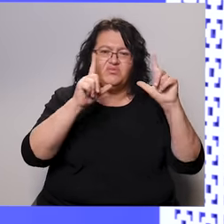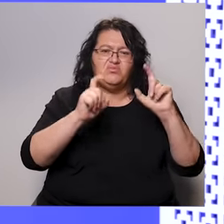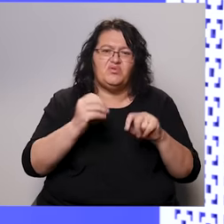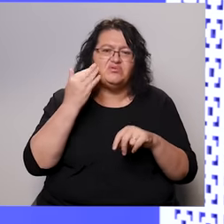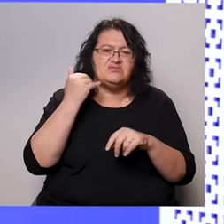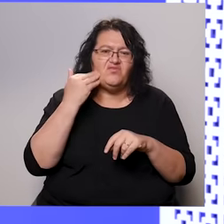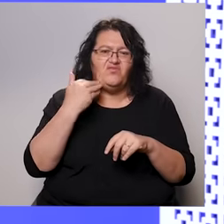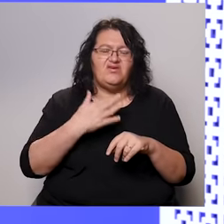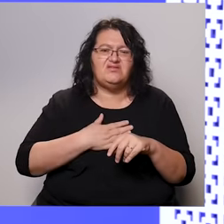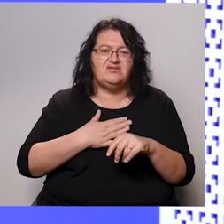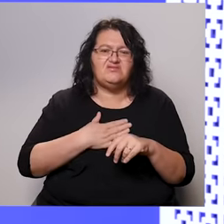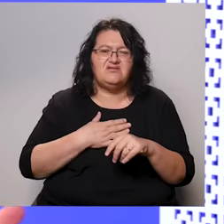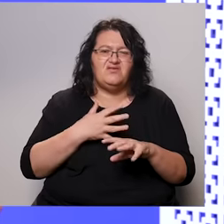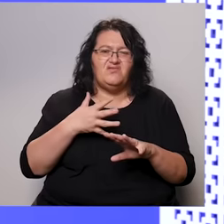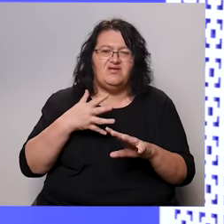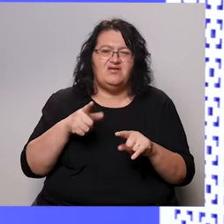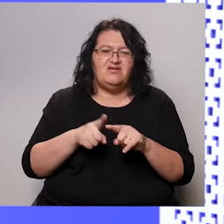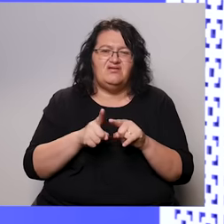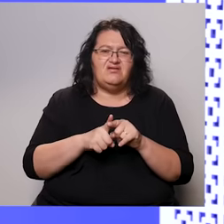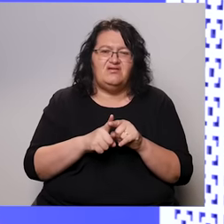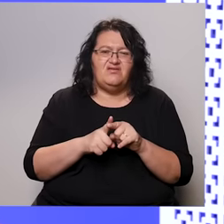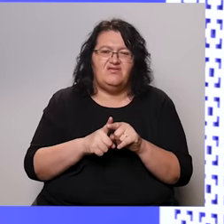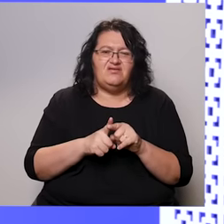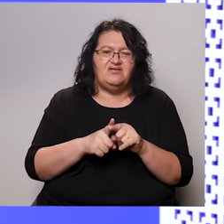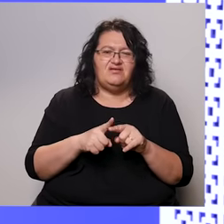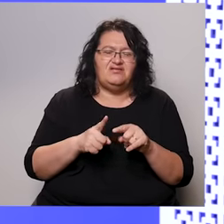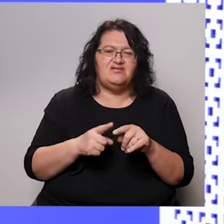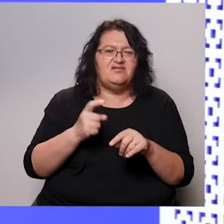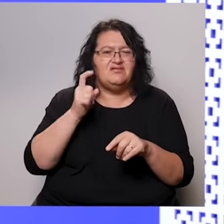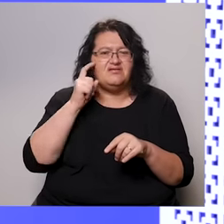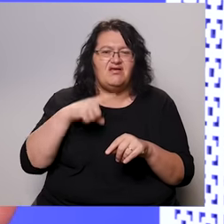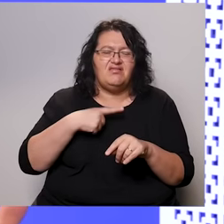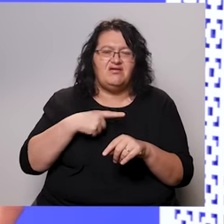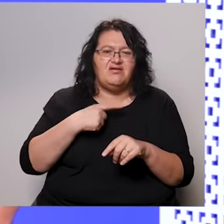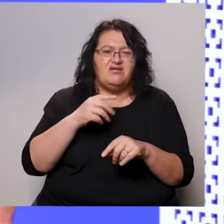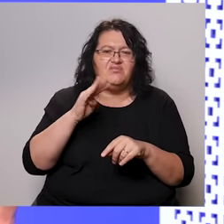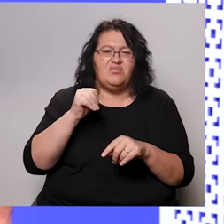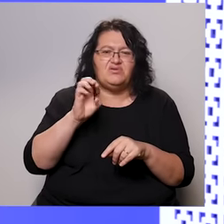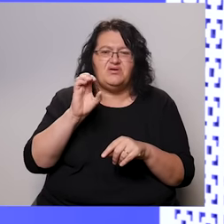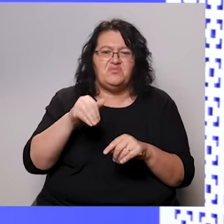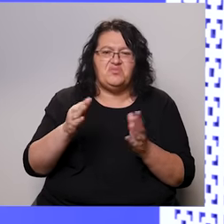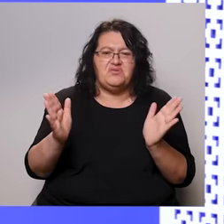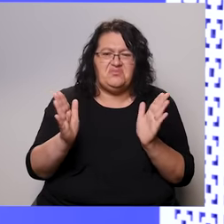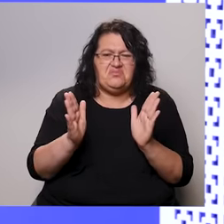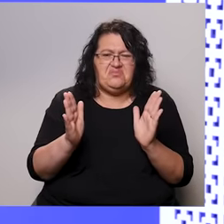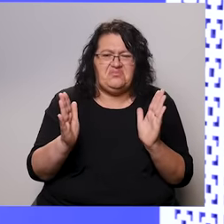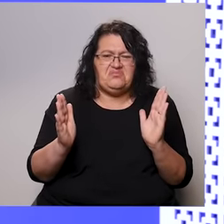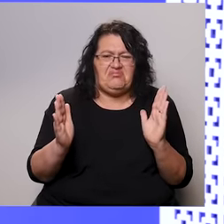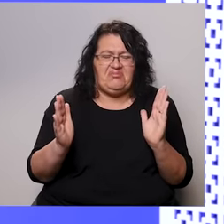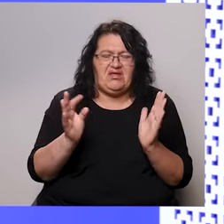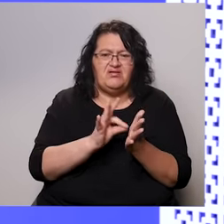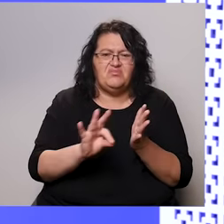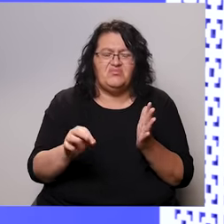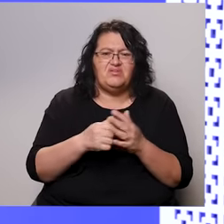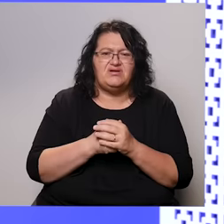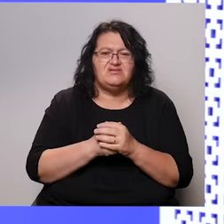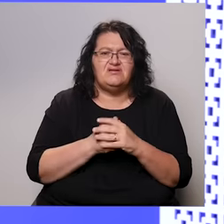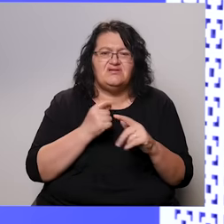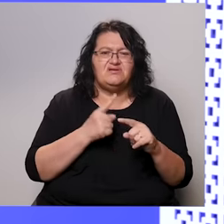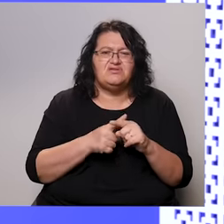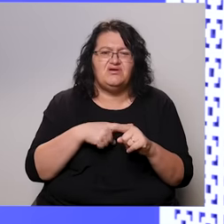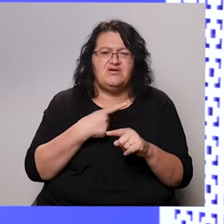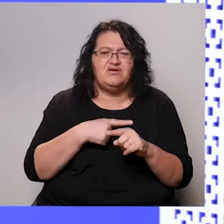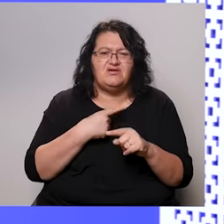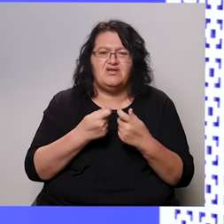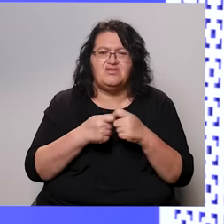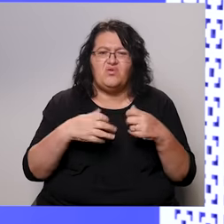fetița, sărăcuța de ea era așa, știu că avea 40 de centimetri în total, cât avea lungime, și era